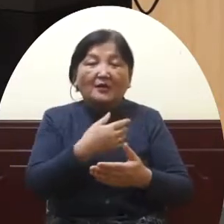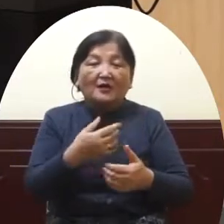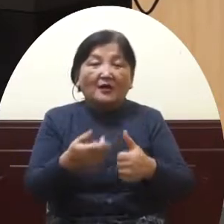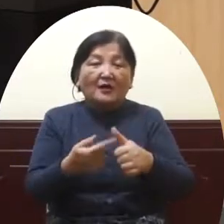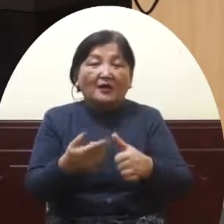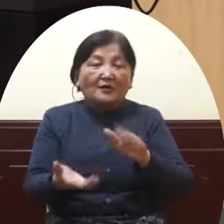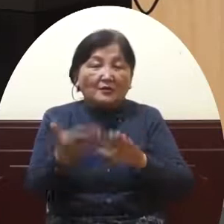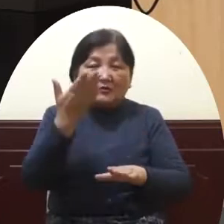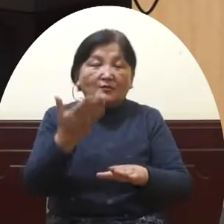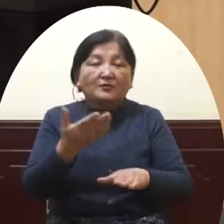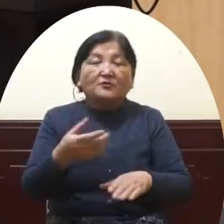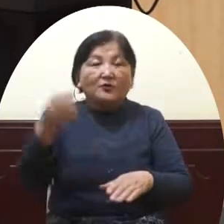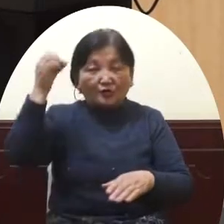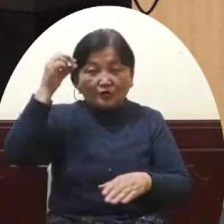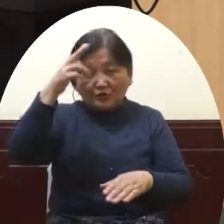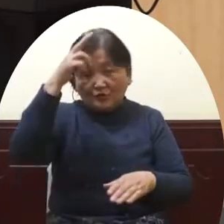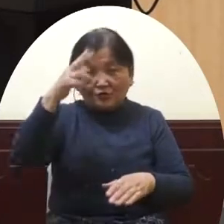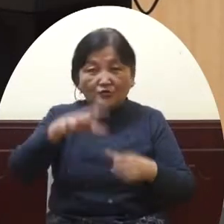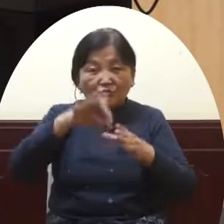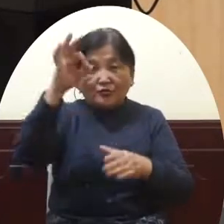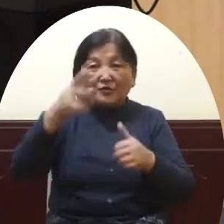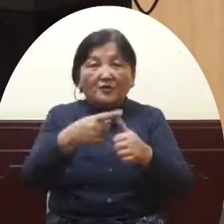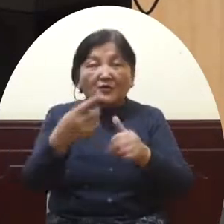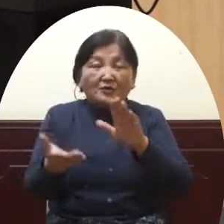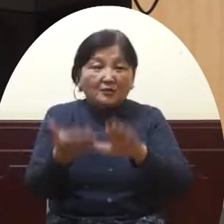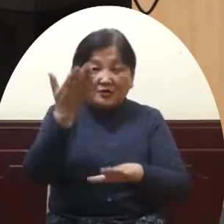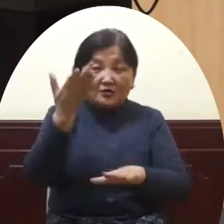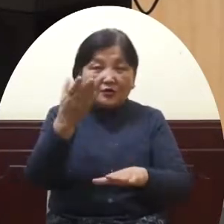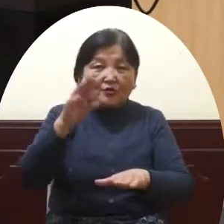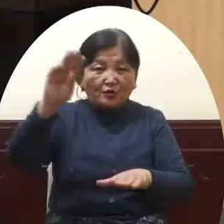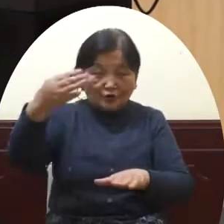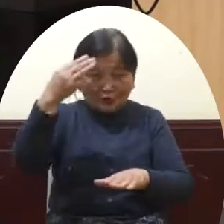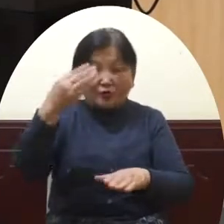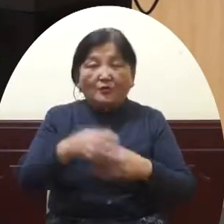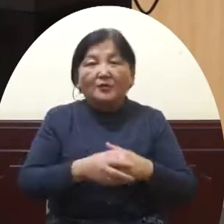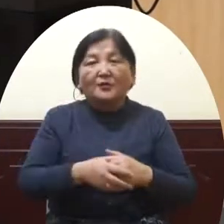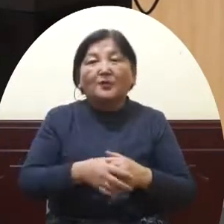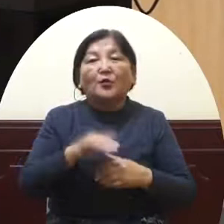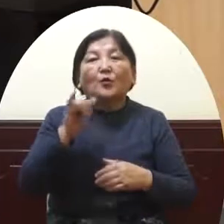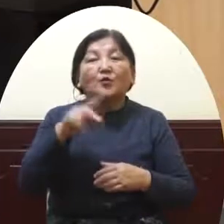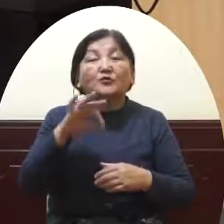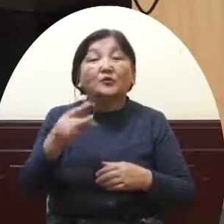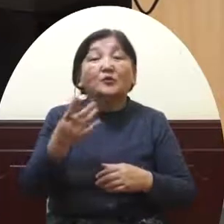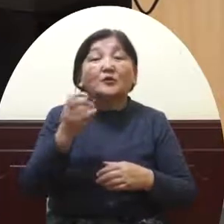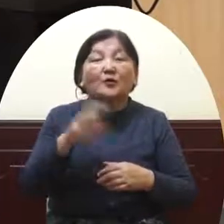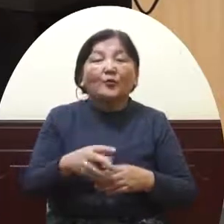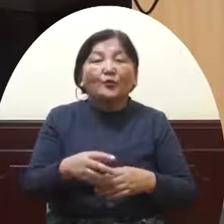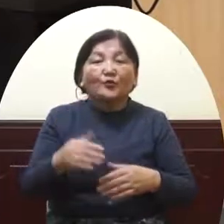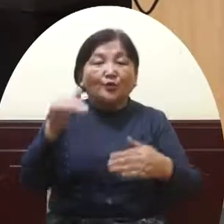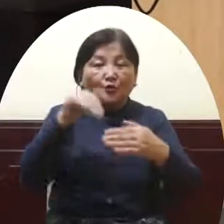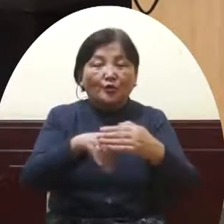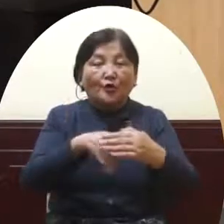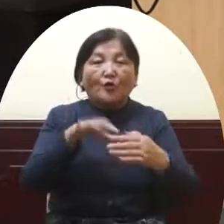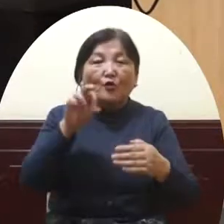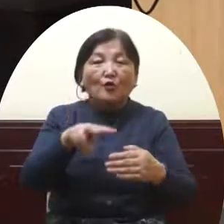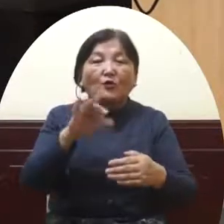дэвшигчийг тодрууллаа. Гэхдээ нэг зүйл байгаа шүү. Энэ улс төрийн намууд чинь дотроос нь олигархууд эзэлж